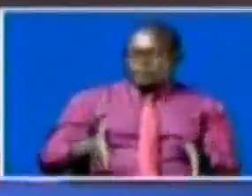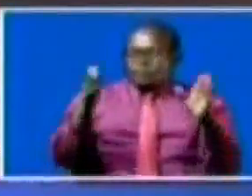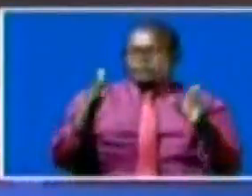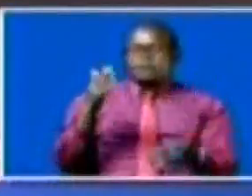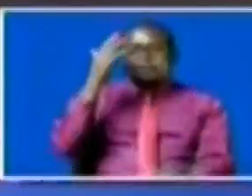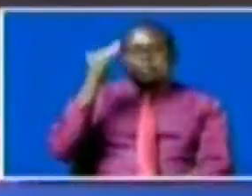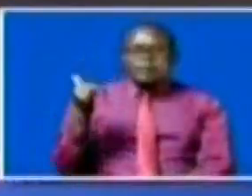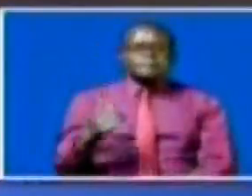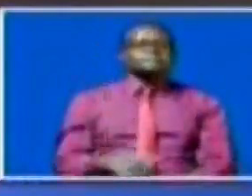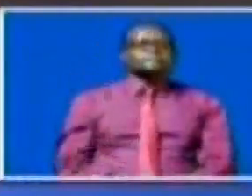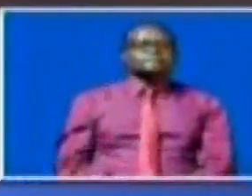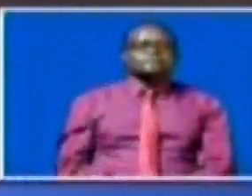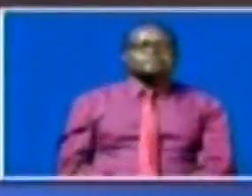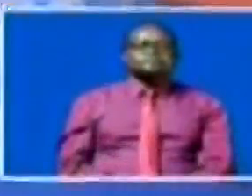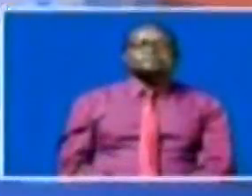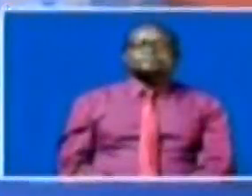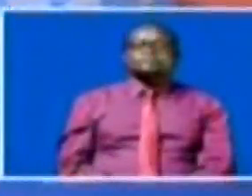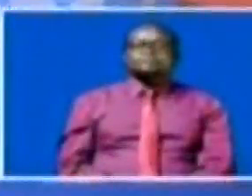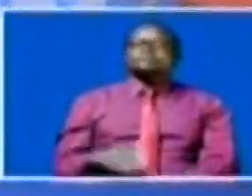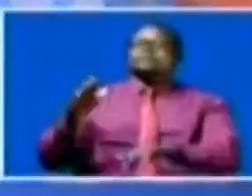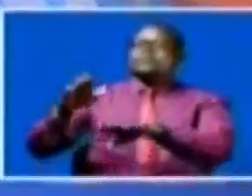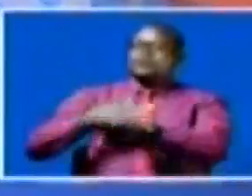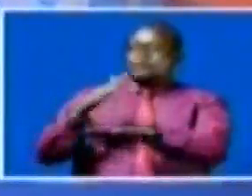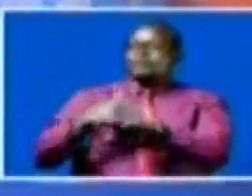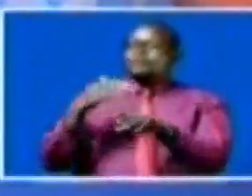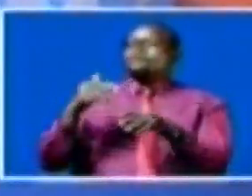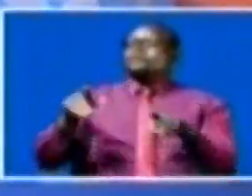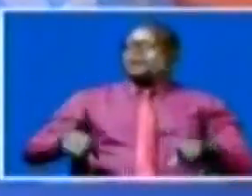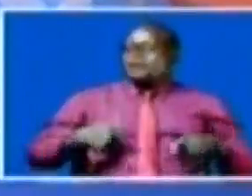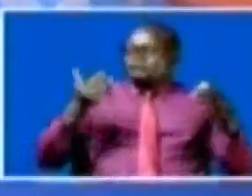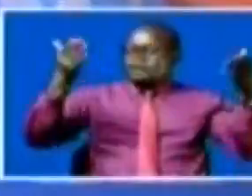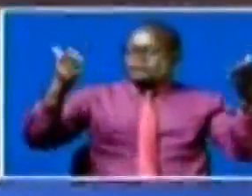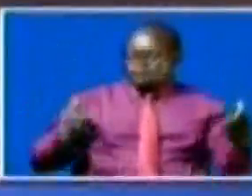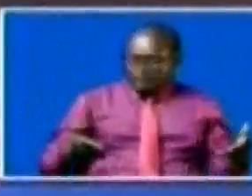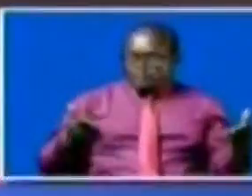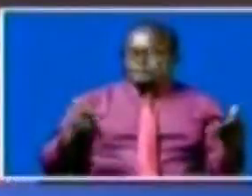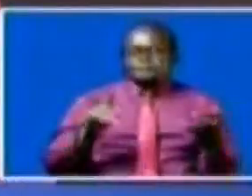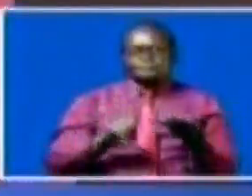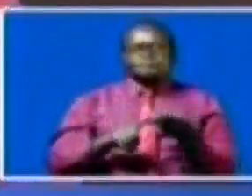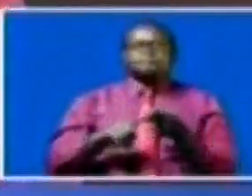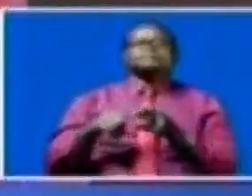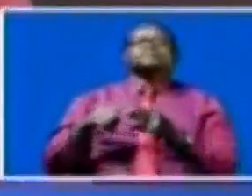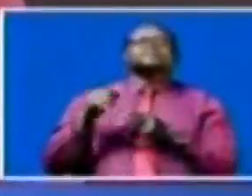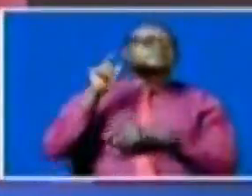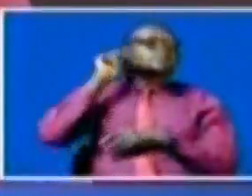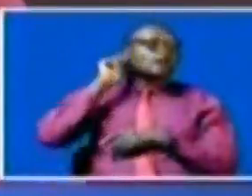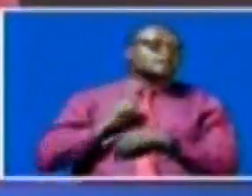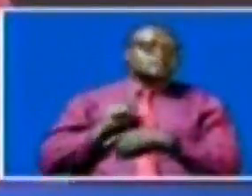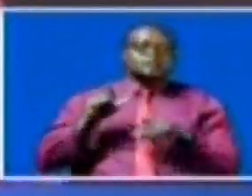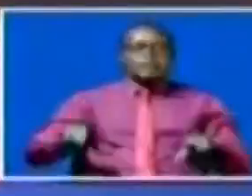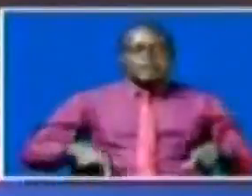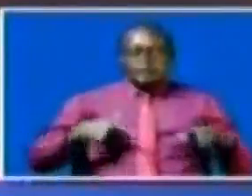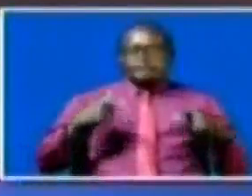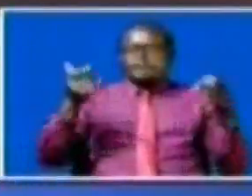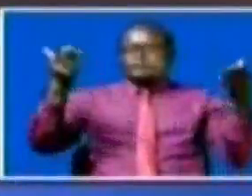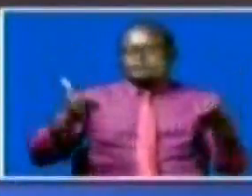Kwa sababu wakaji wa Kikuyu wenye wanakaa Rift Valley na wakali wenye wanakaa Rift Valley,